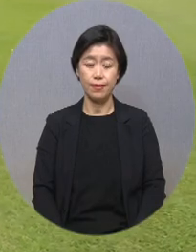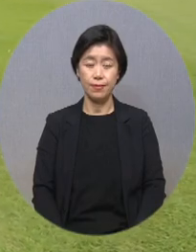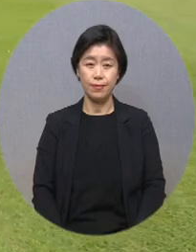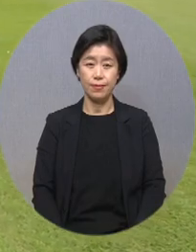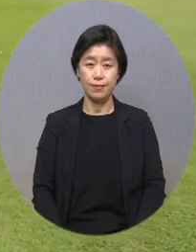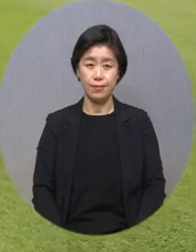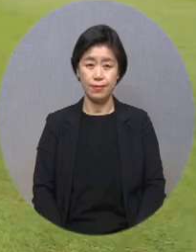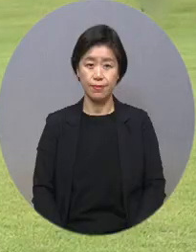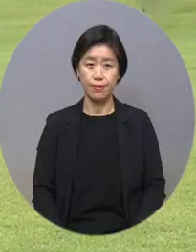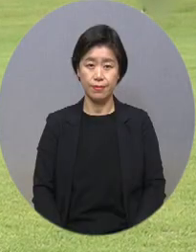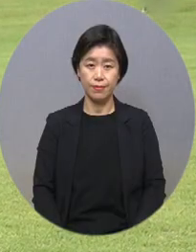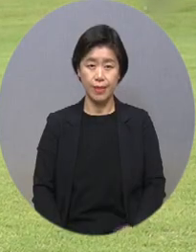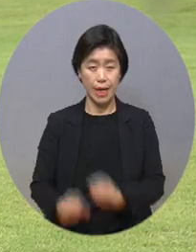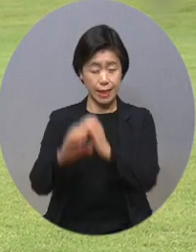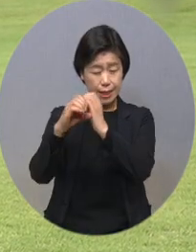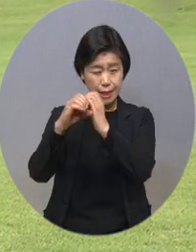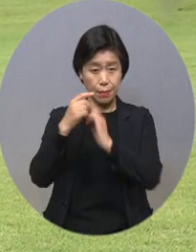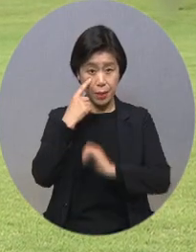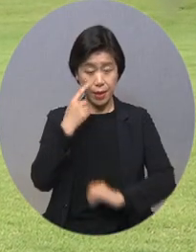한번 찍어보고.